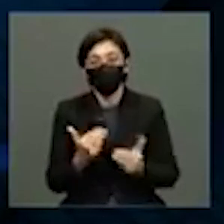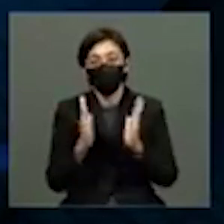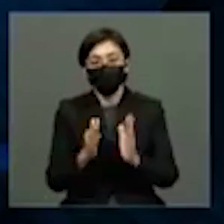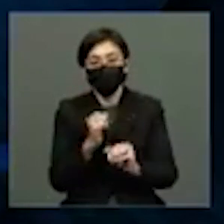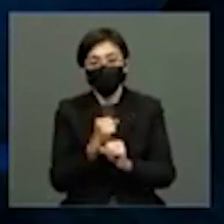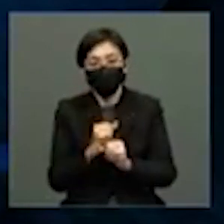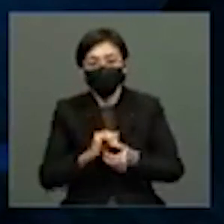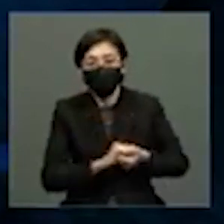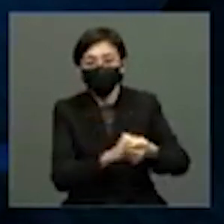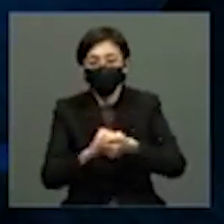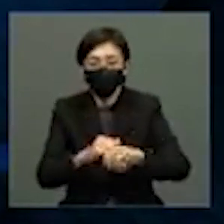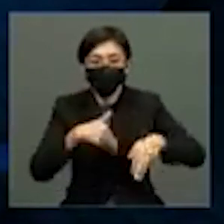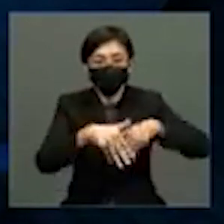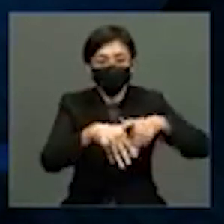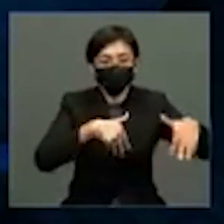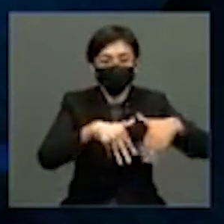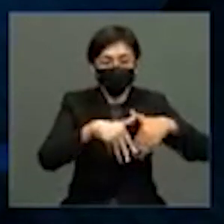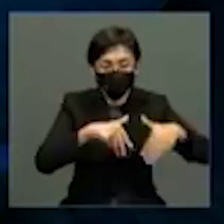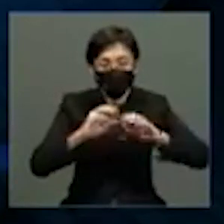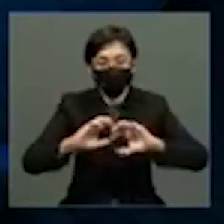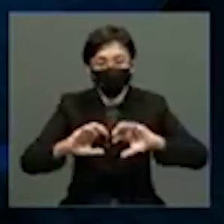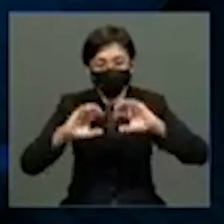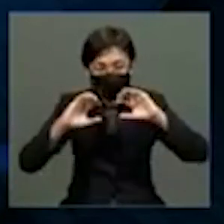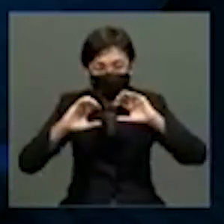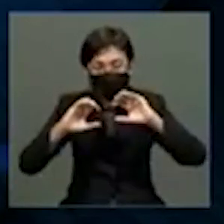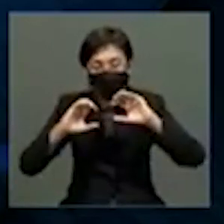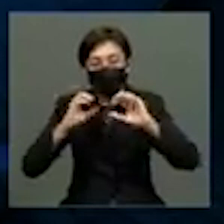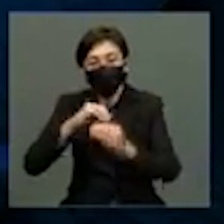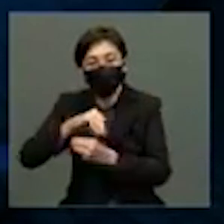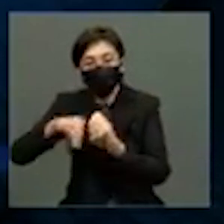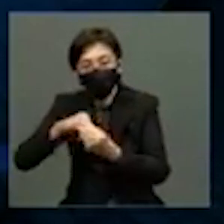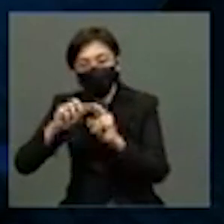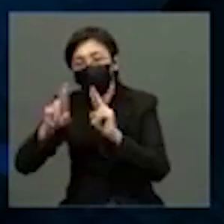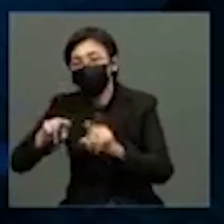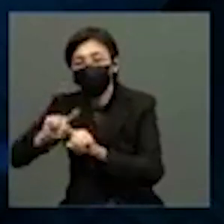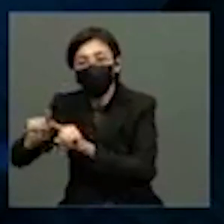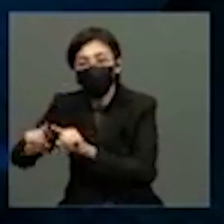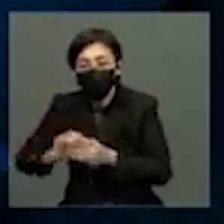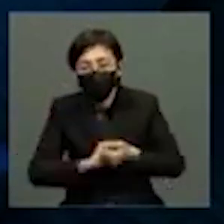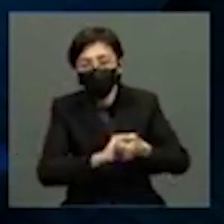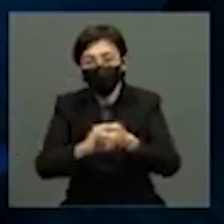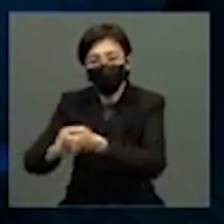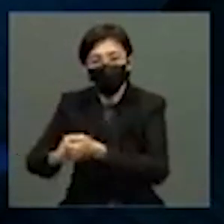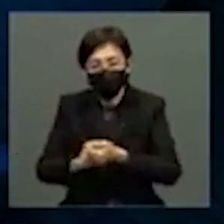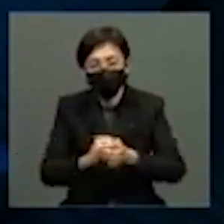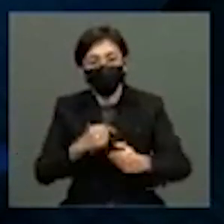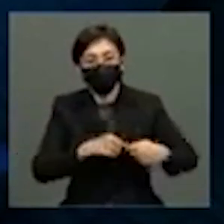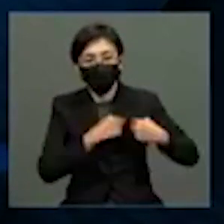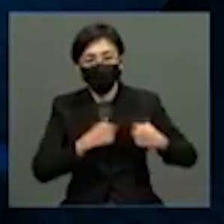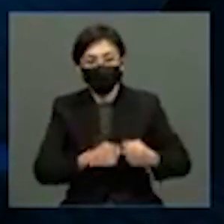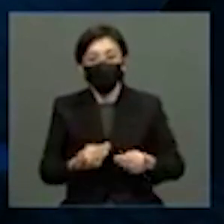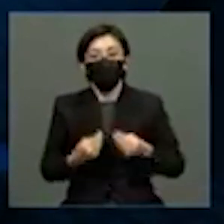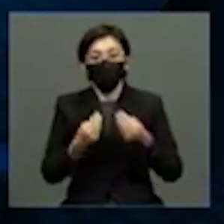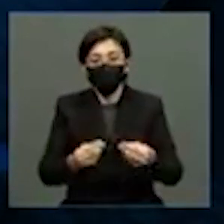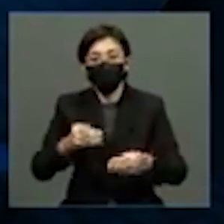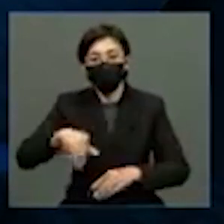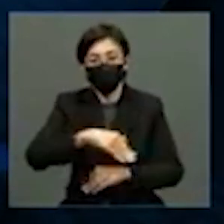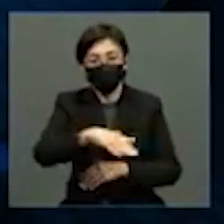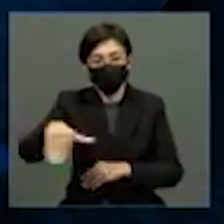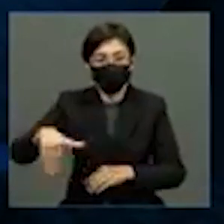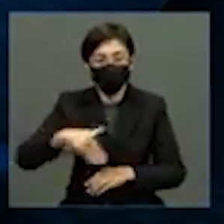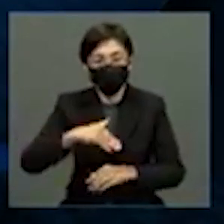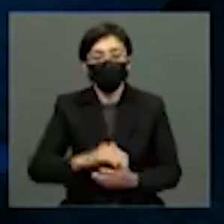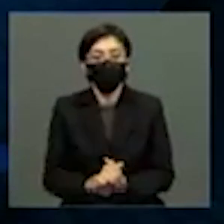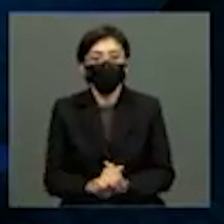ทั้งฝ่ายของประชาชนภาครัฐผู้ประกอบการทุกฝ่ายเลยนะครับขอส่งกำลังใจไปทุกท่านด้วยสำหรับจังหวัด